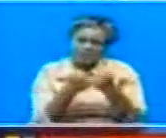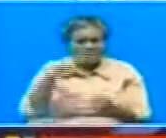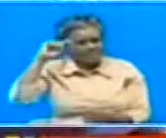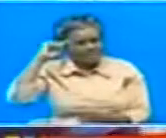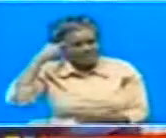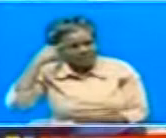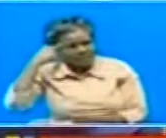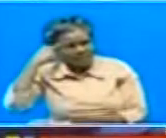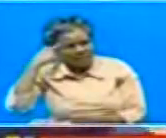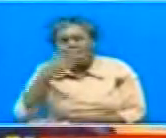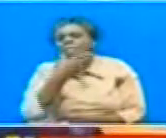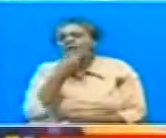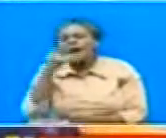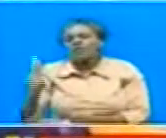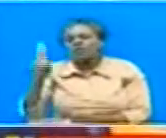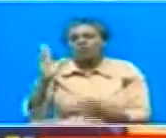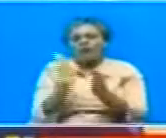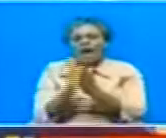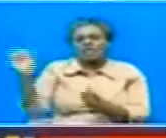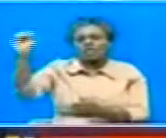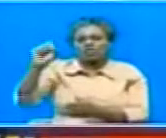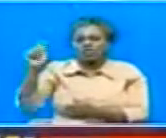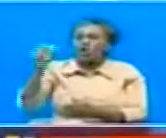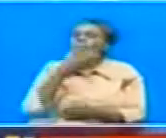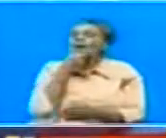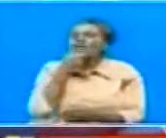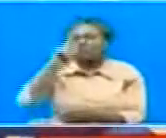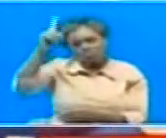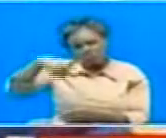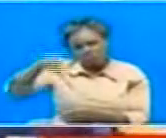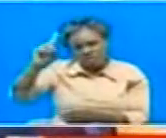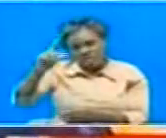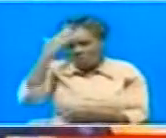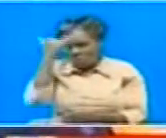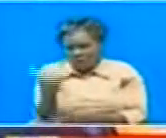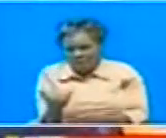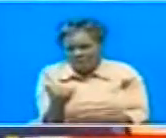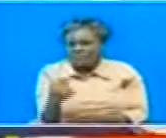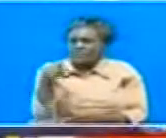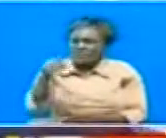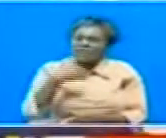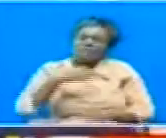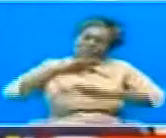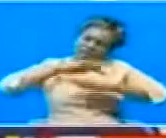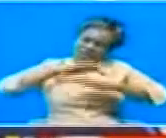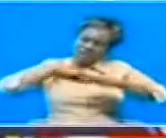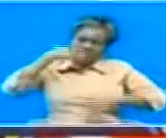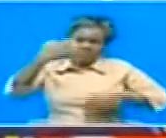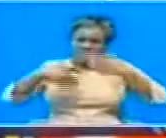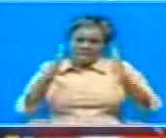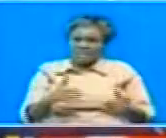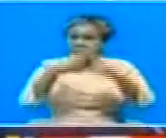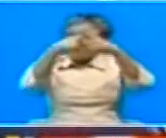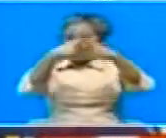ya Manchester na Stoke, Manchester watambwaga yule Stoke City kwa sababu wako na wachezaji wa kutosha, ila wako